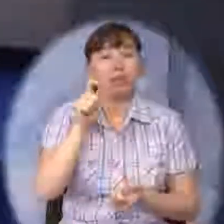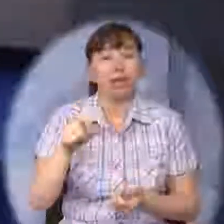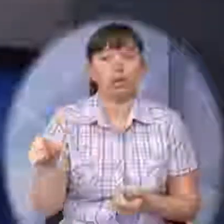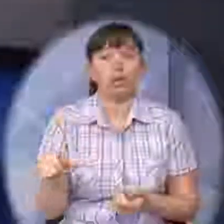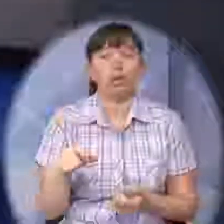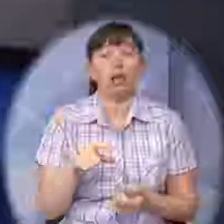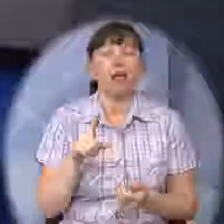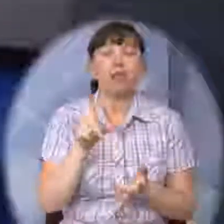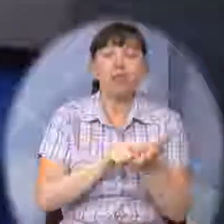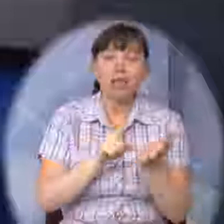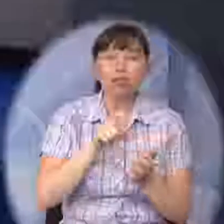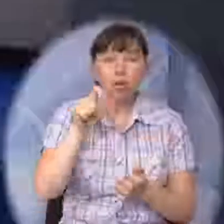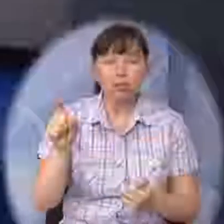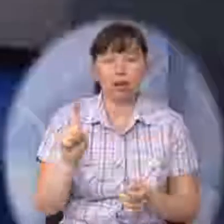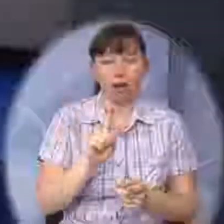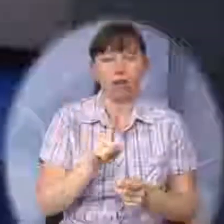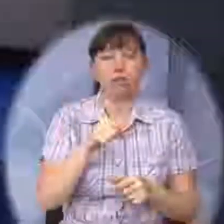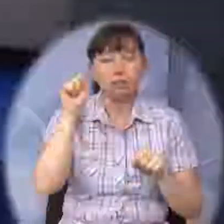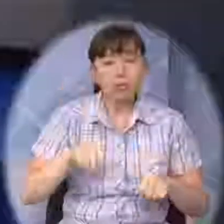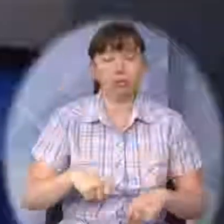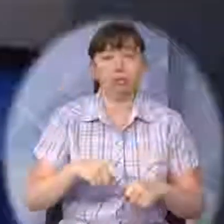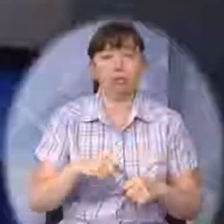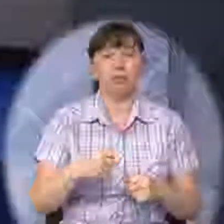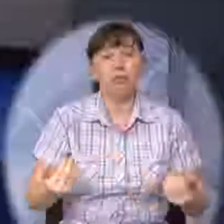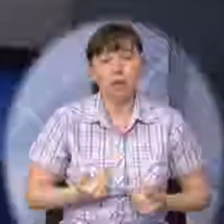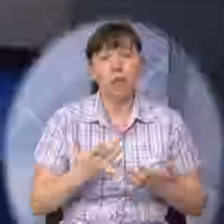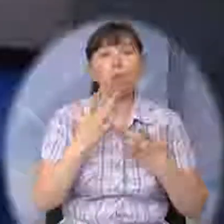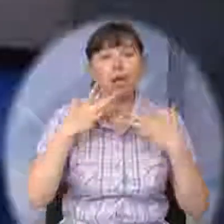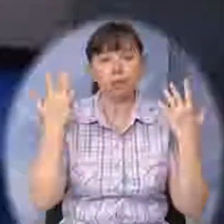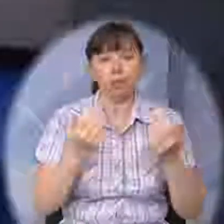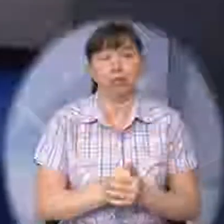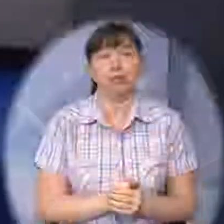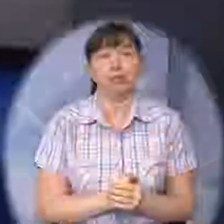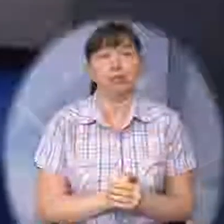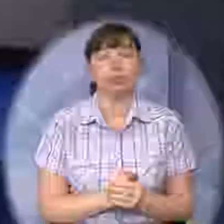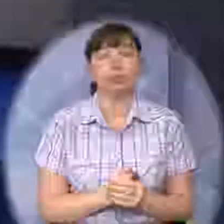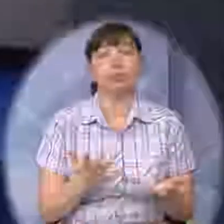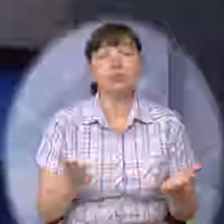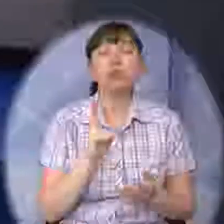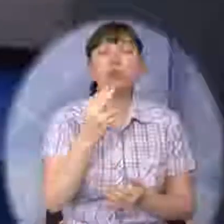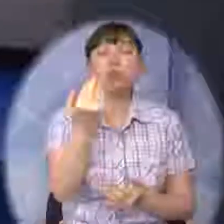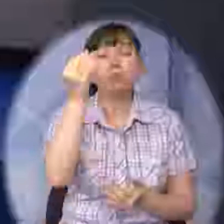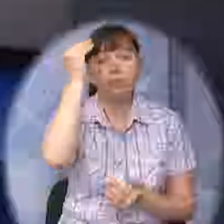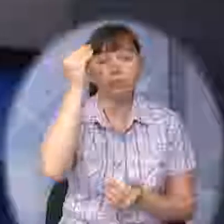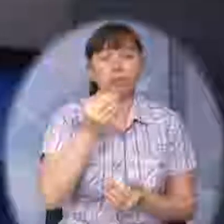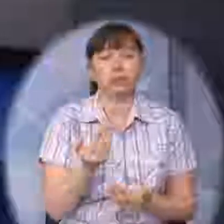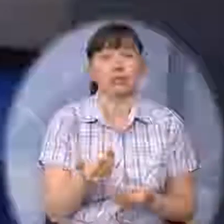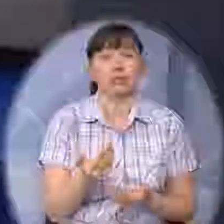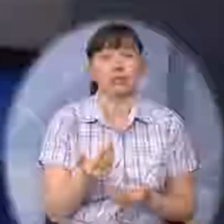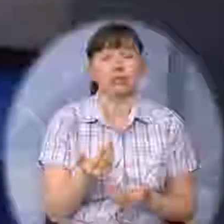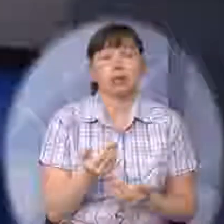bătrânii, ca să pensionarii, ca să se descurce mai bine în situația în care se află. Cum vedeți dumneavoastră